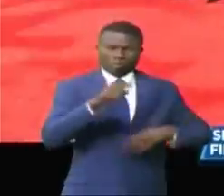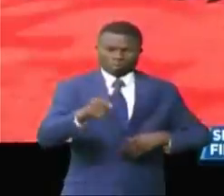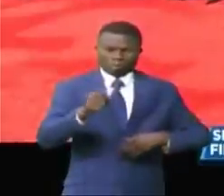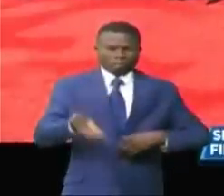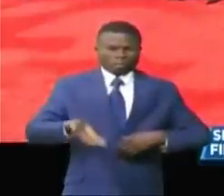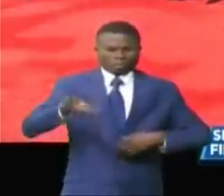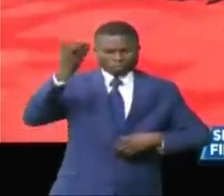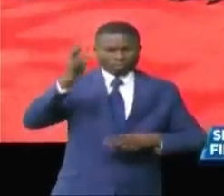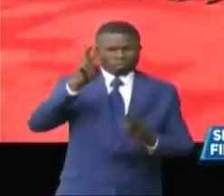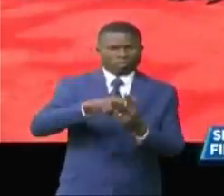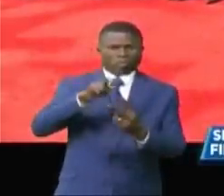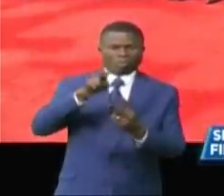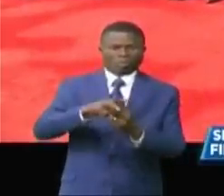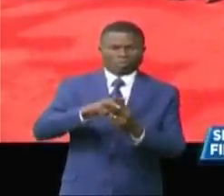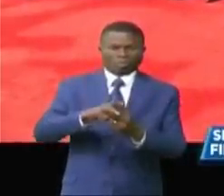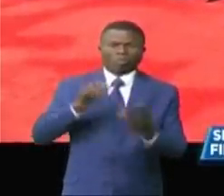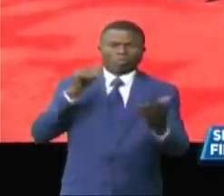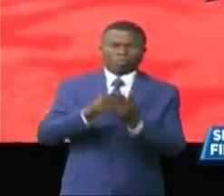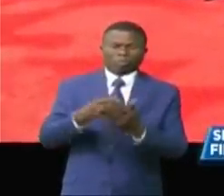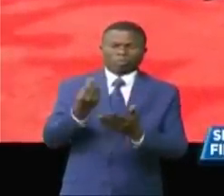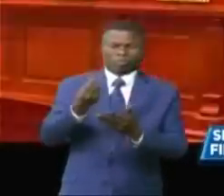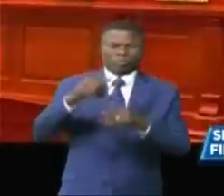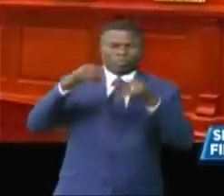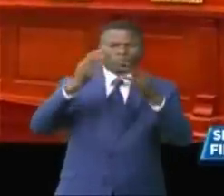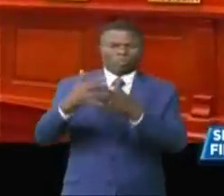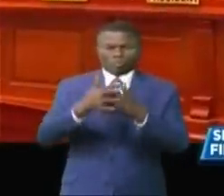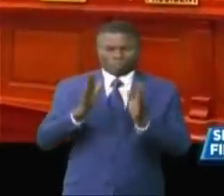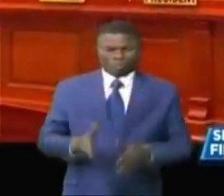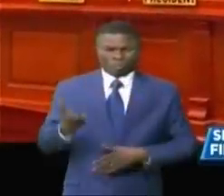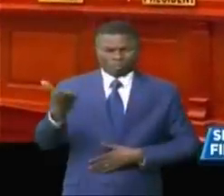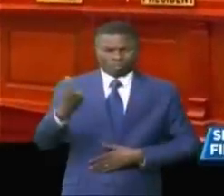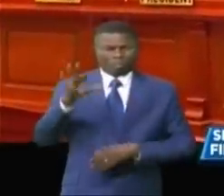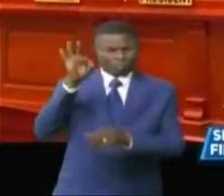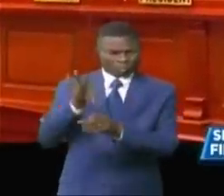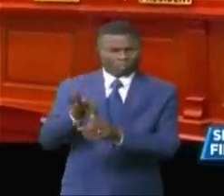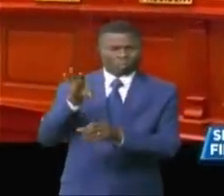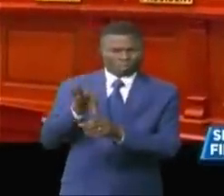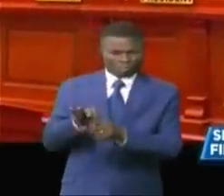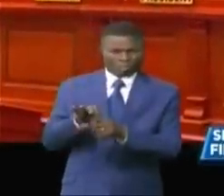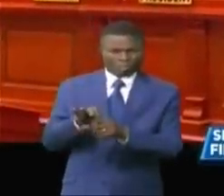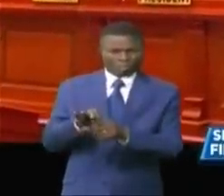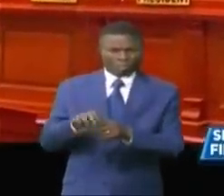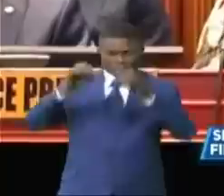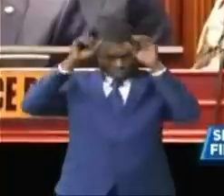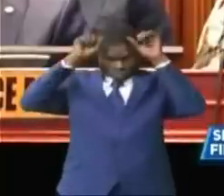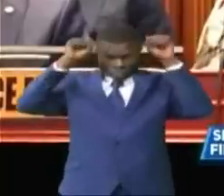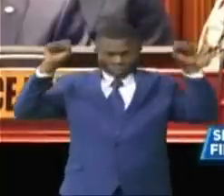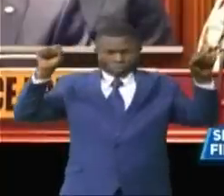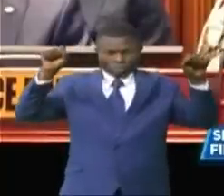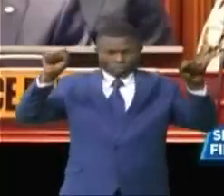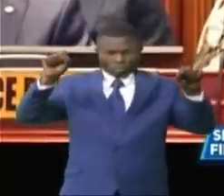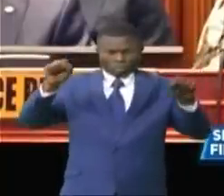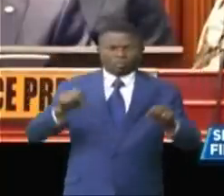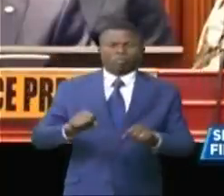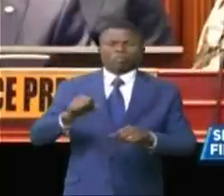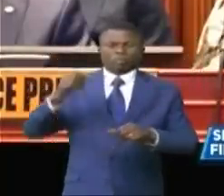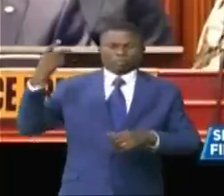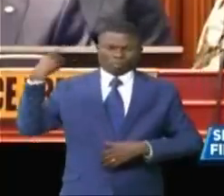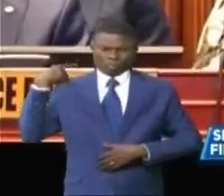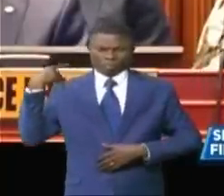des prévisions face aux monnaies étrangères. Les élections présidentielles,